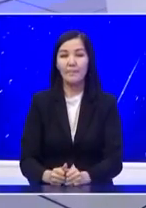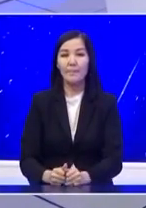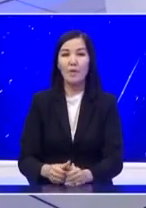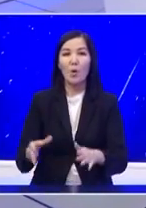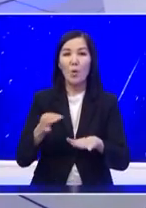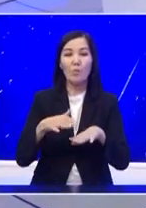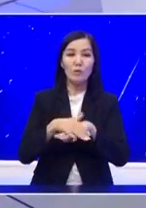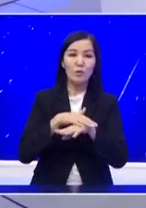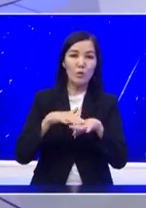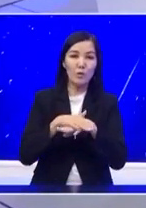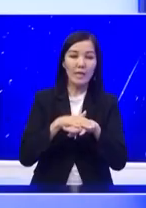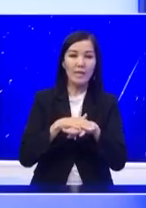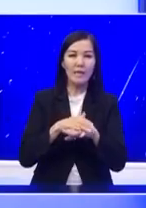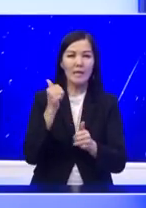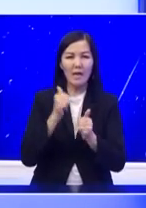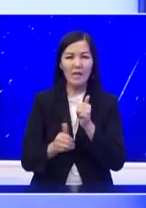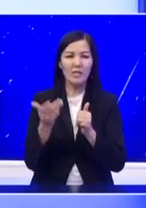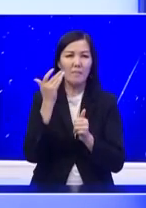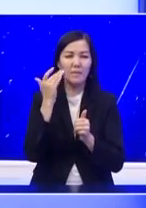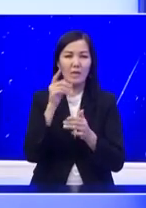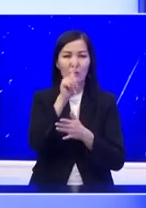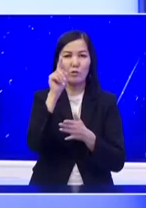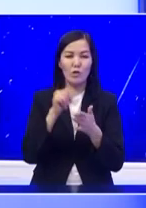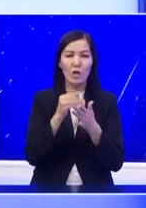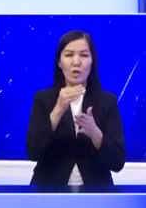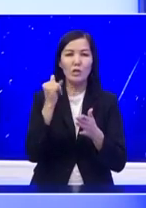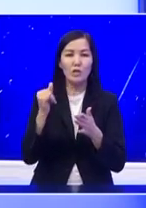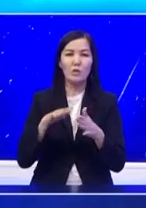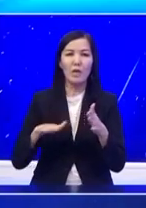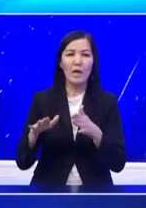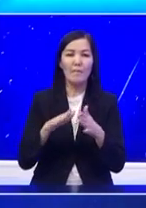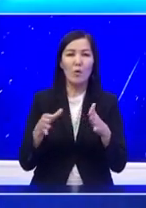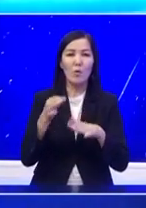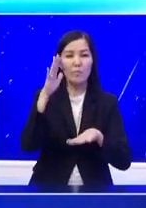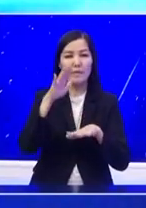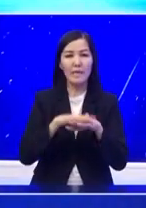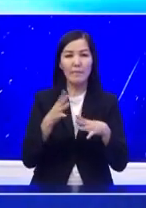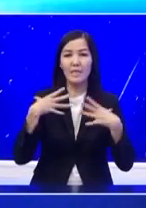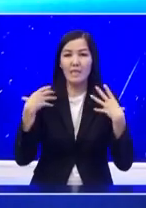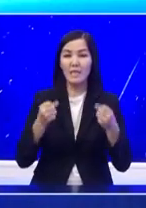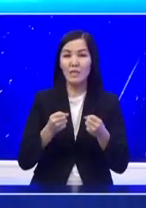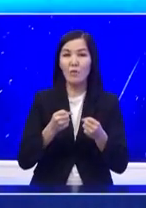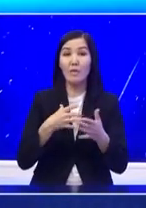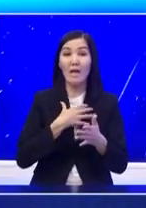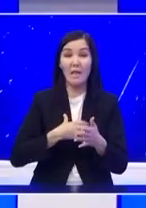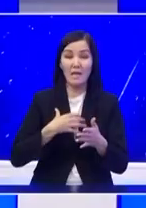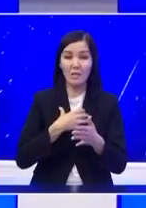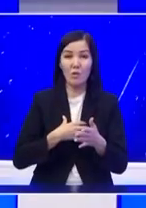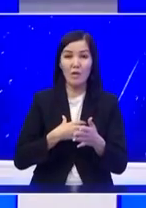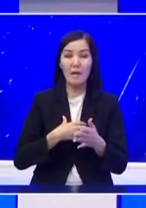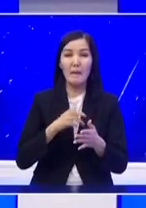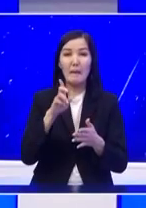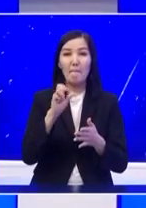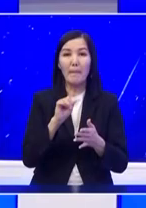облыс тұрғындары тарапынан жиі түсіп жатқан сауал да қойылды. Жетісулықтар аймақ әкімі Амандық Баталовтың денсаулығына алаңдаулы. Оған